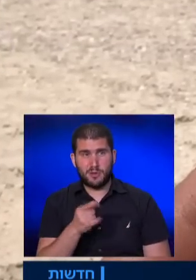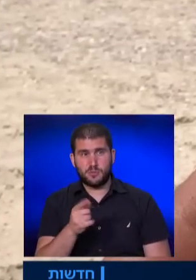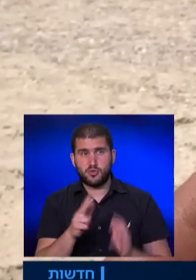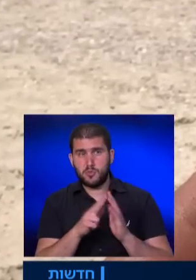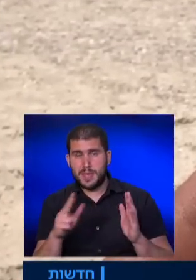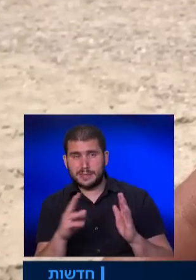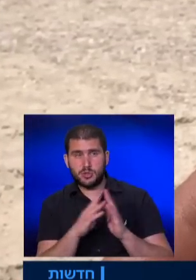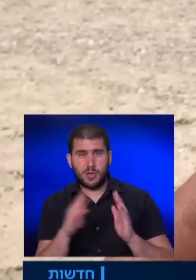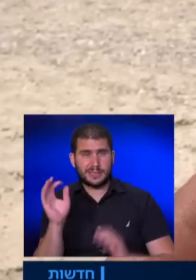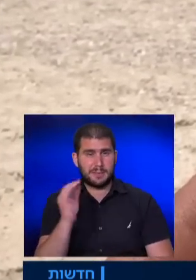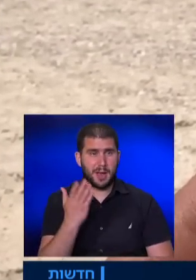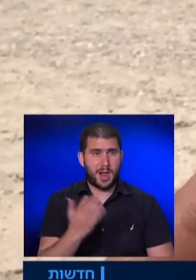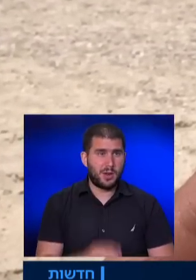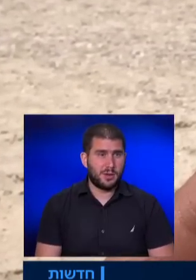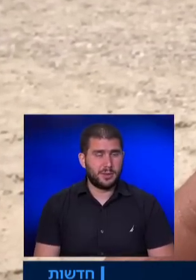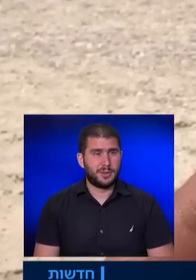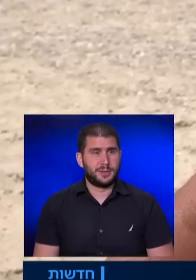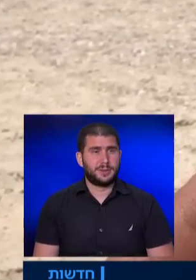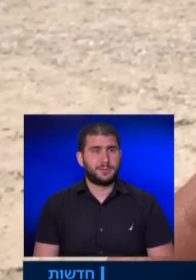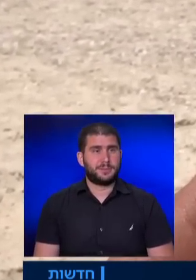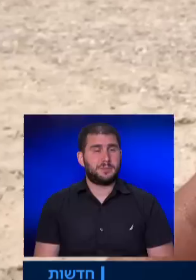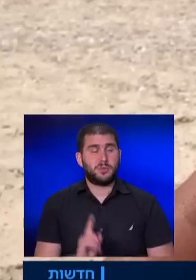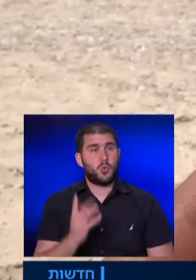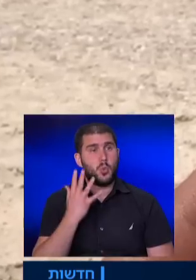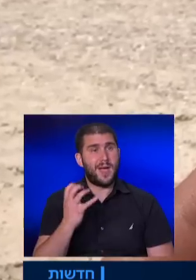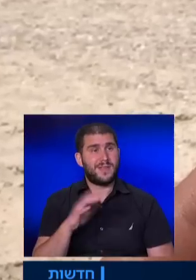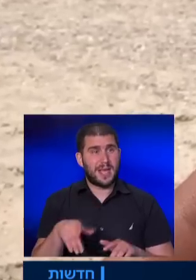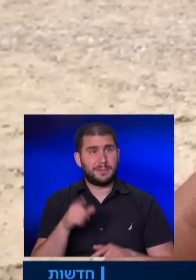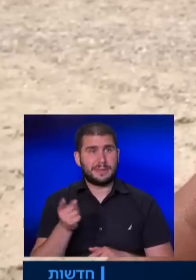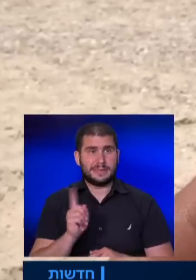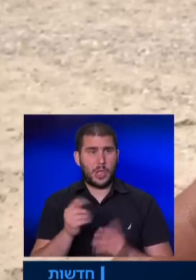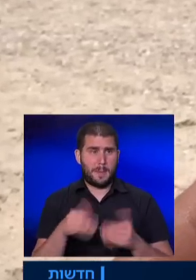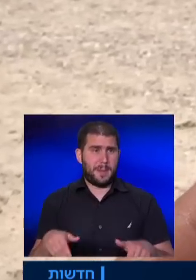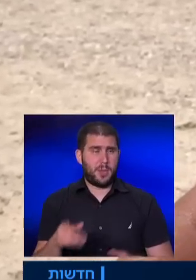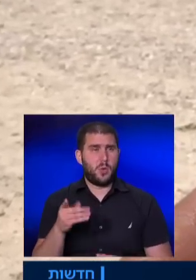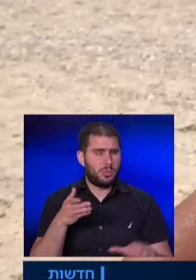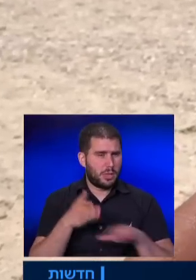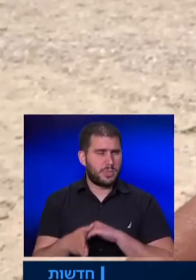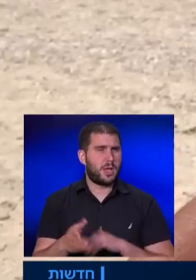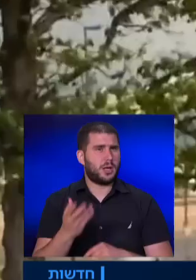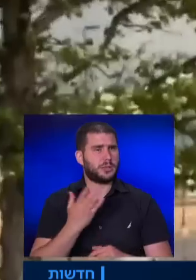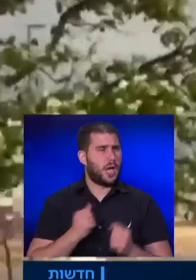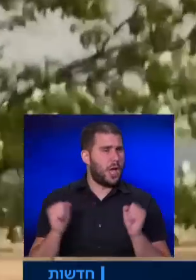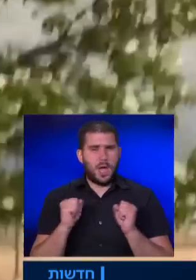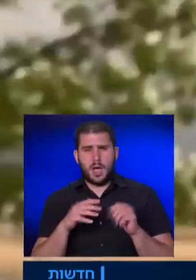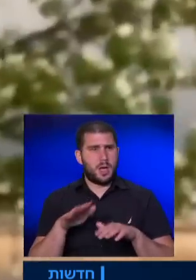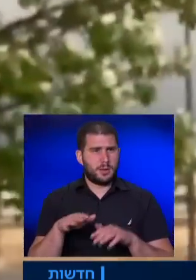כרגע ב-18-19 מעלות, למי שאוהב ים זאת לא מגבלה, הוא נכנס,